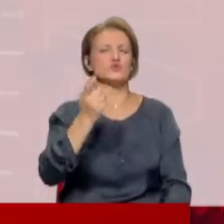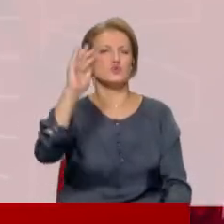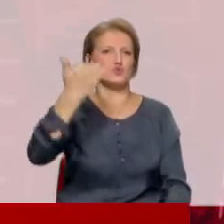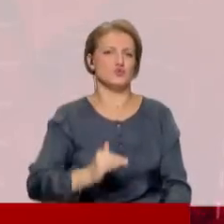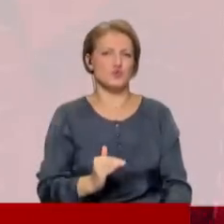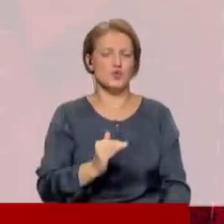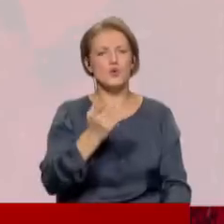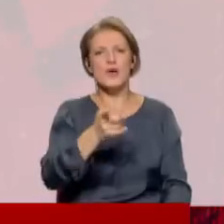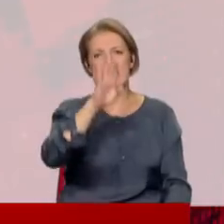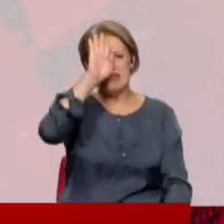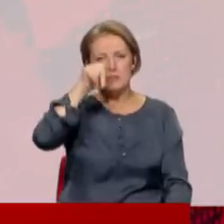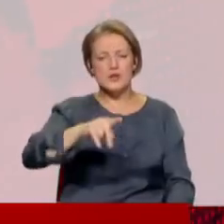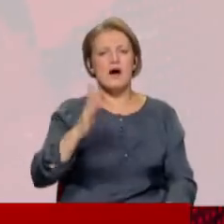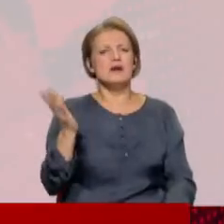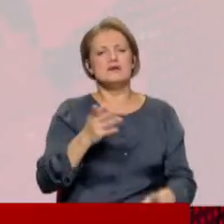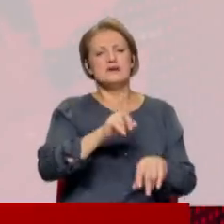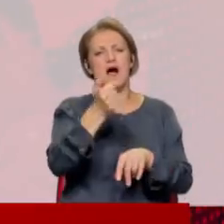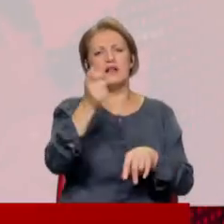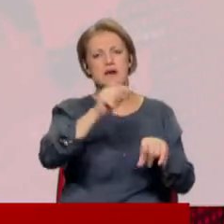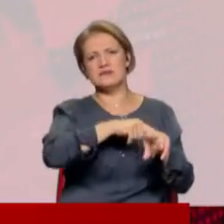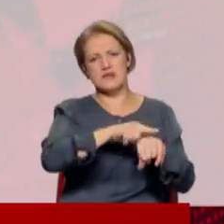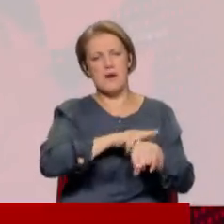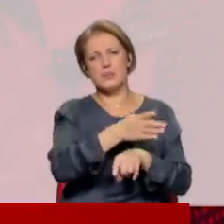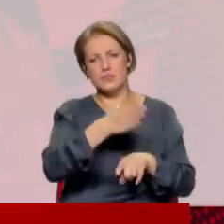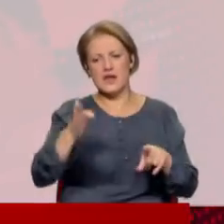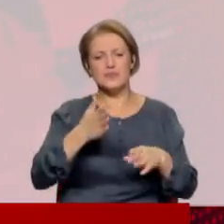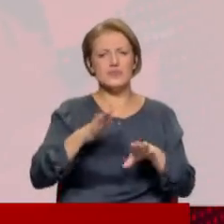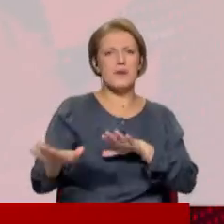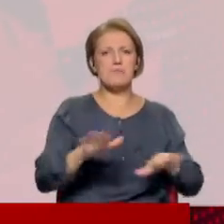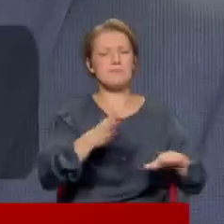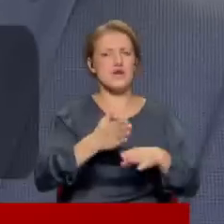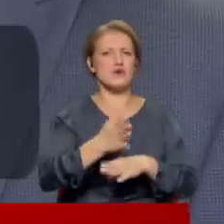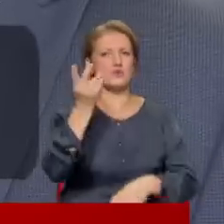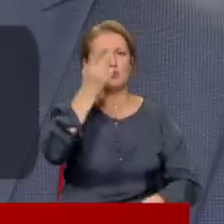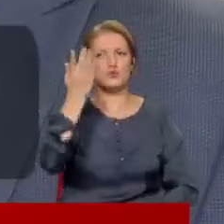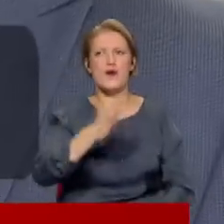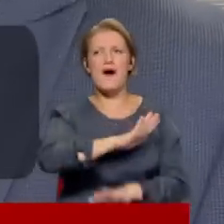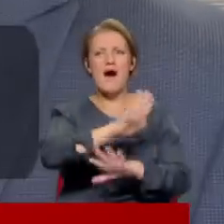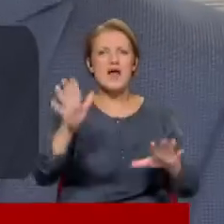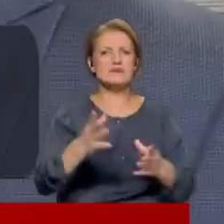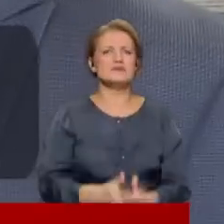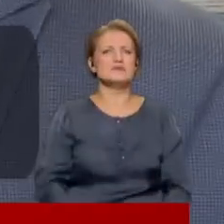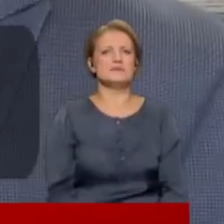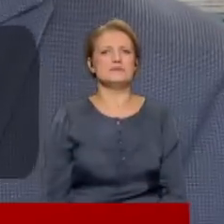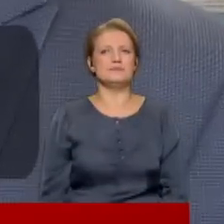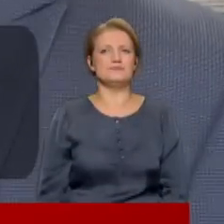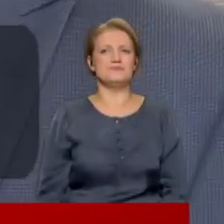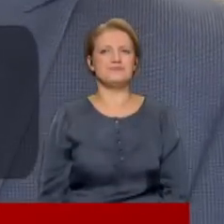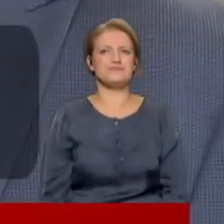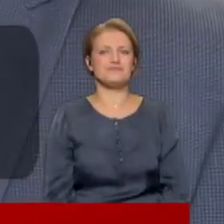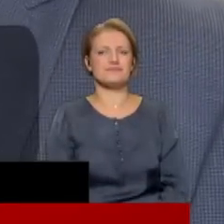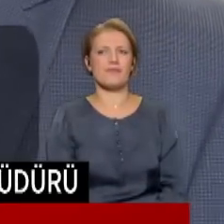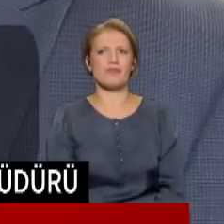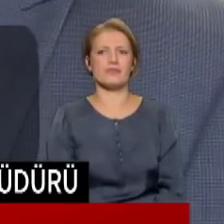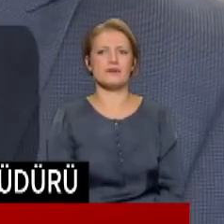düştü. İstanbullu aradan geçen 6 ayda deprem gerçeğini unuttu. Herkesin çok sağlam olarak gözlediği, hani